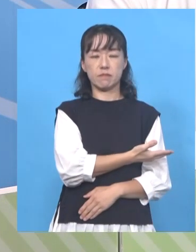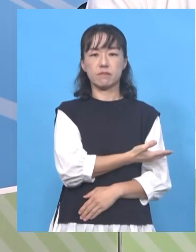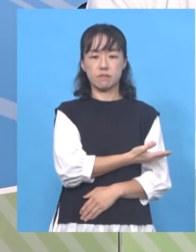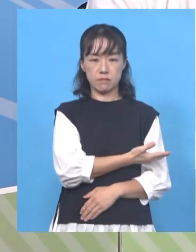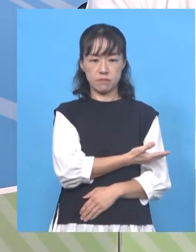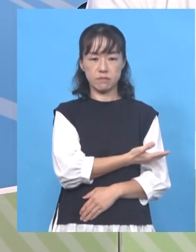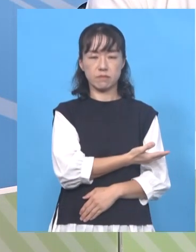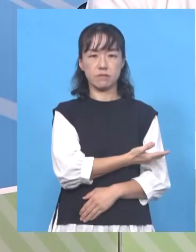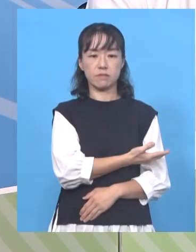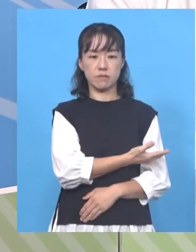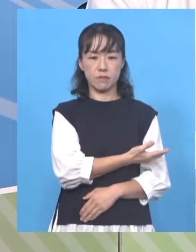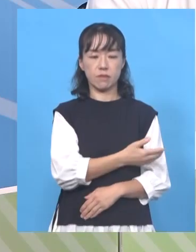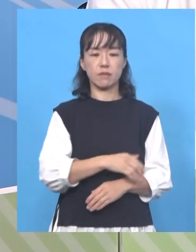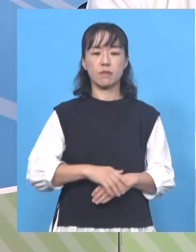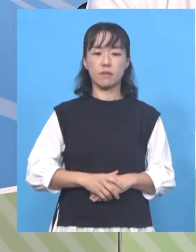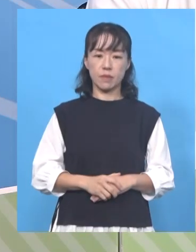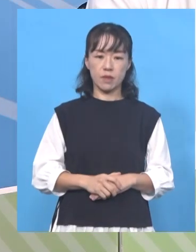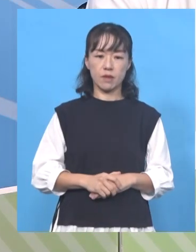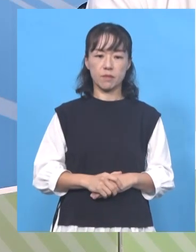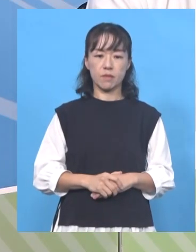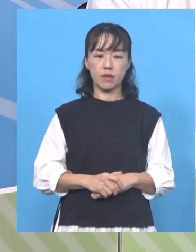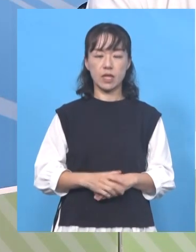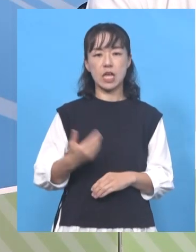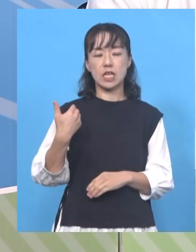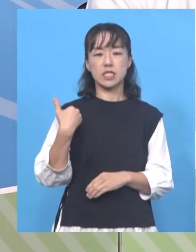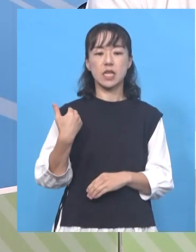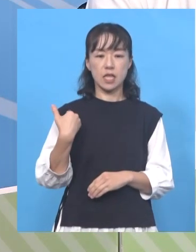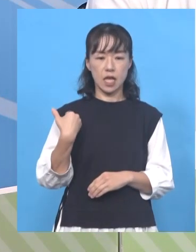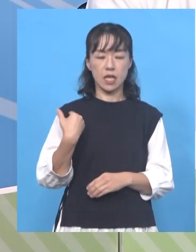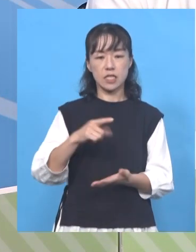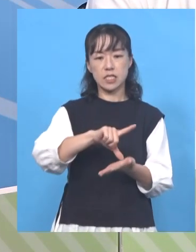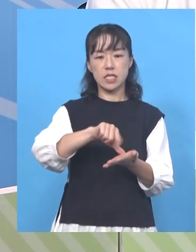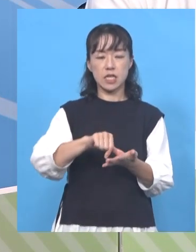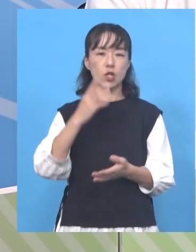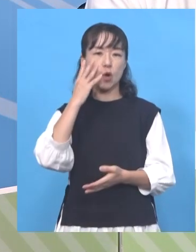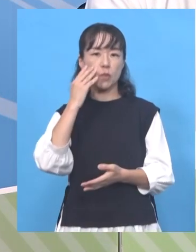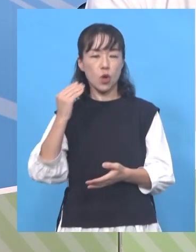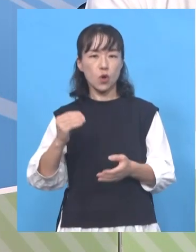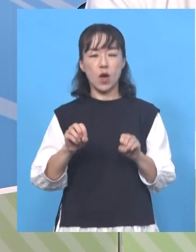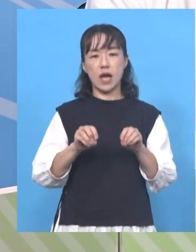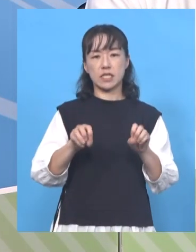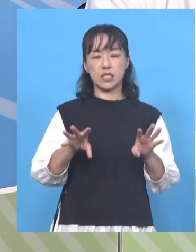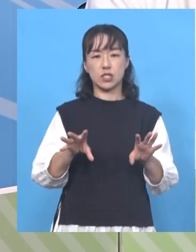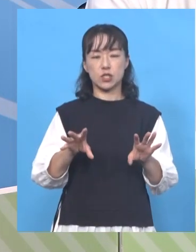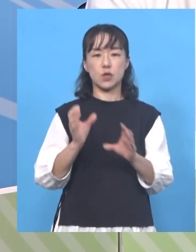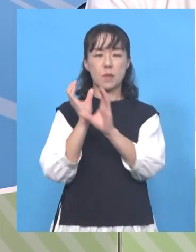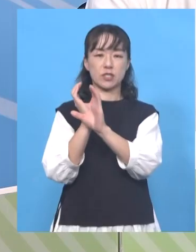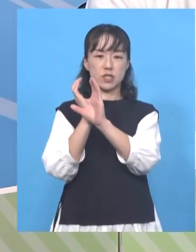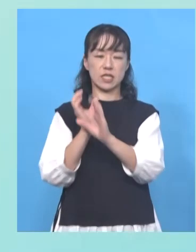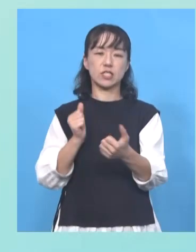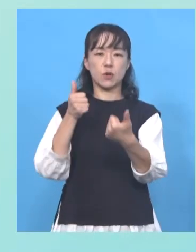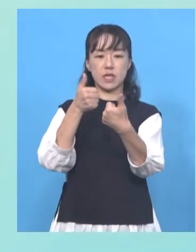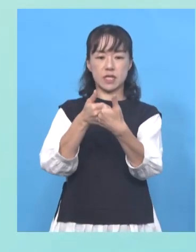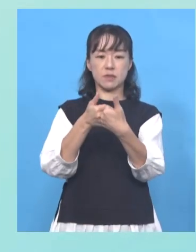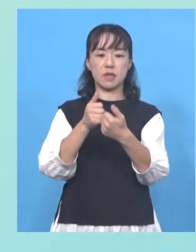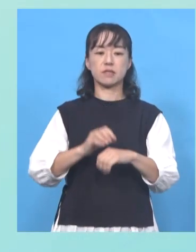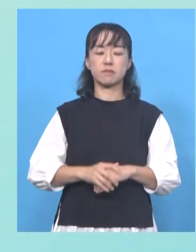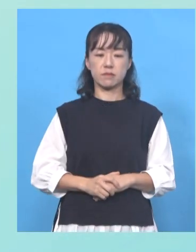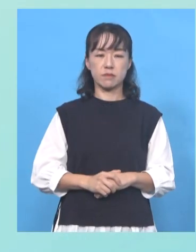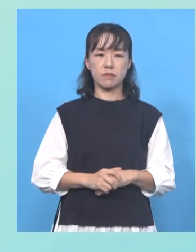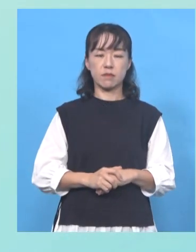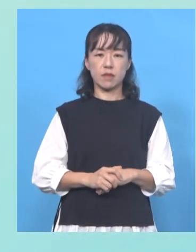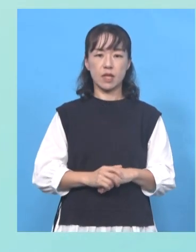へをテーマに掲げ、まだ知られていない地域の魅力を発信する祭りへ挑戦します。当日